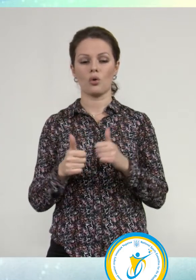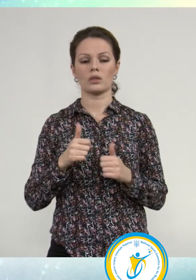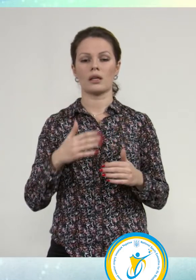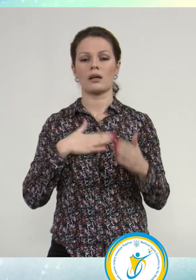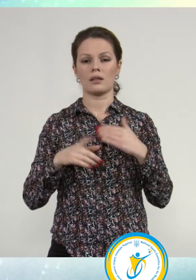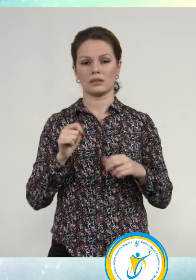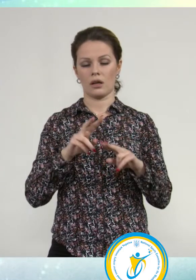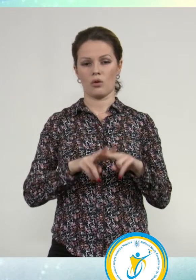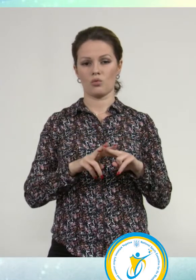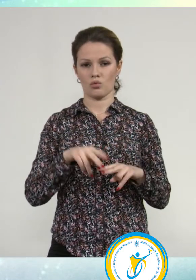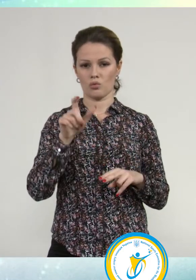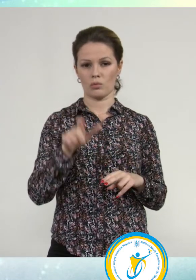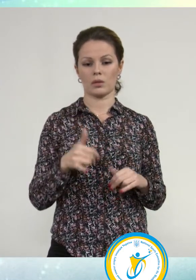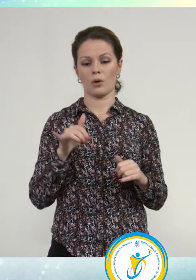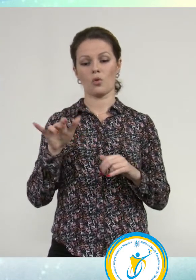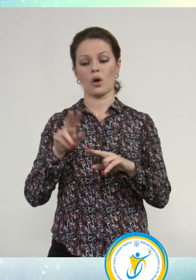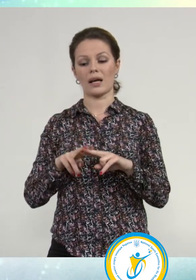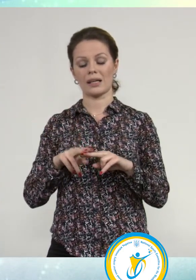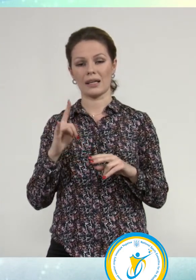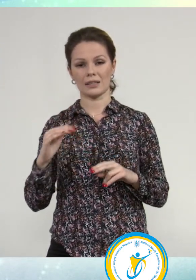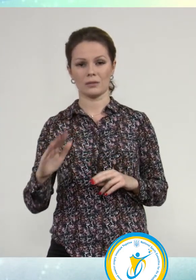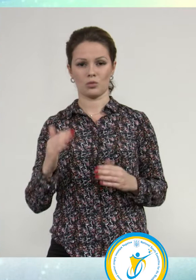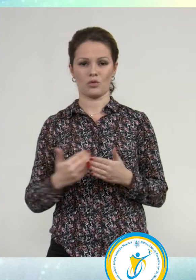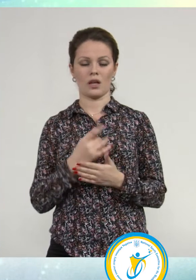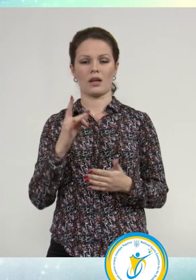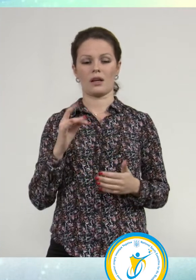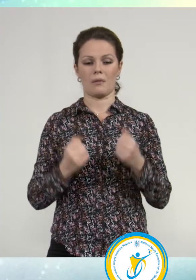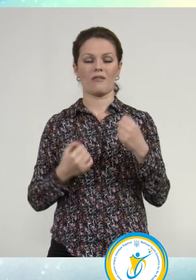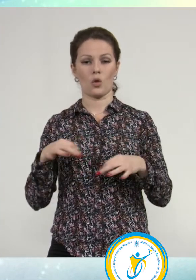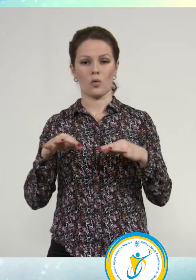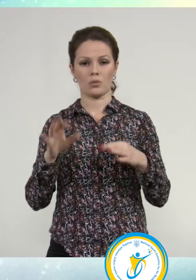кума. Теперь у крестника новый Лэндж Ровер будет.